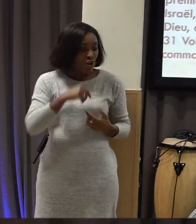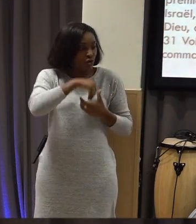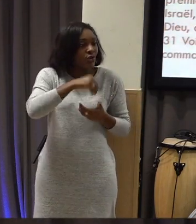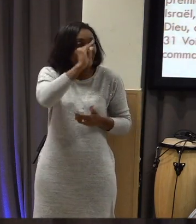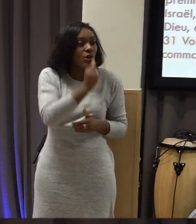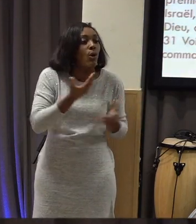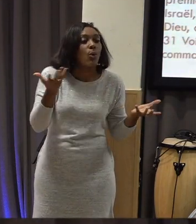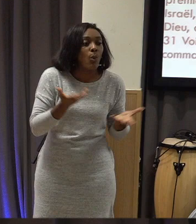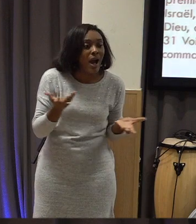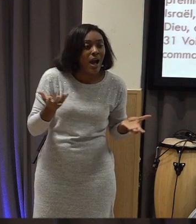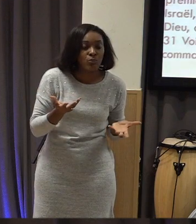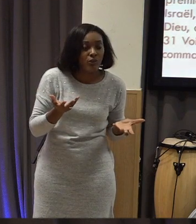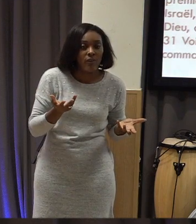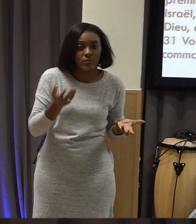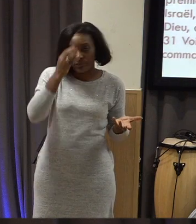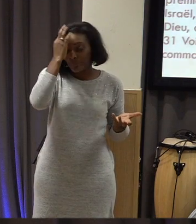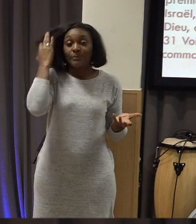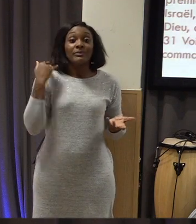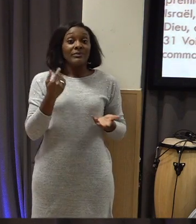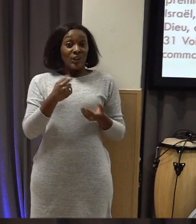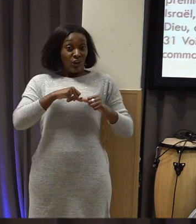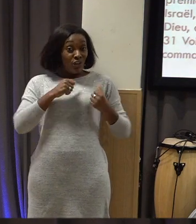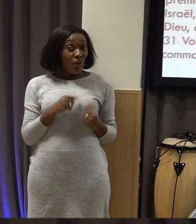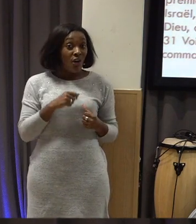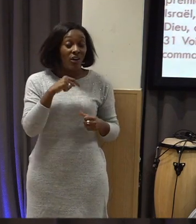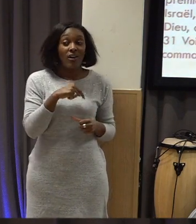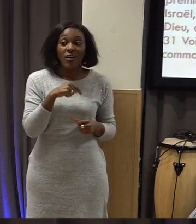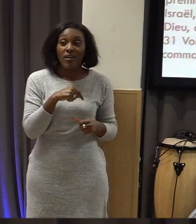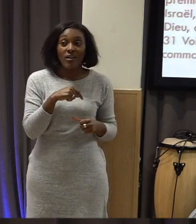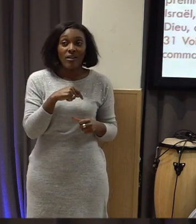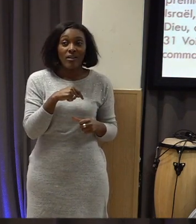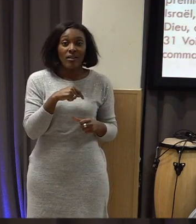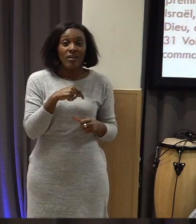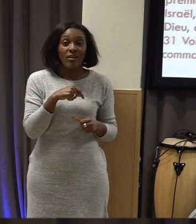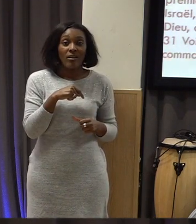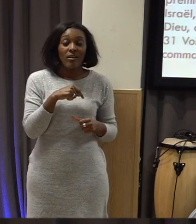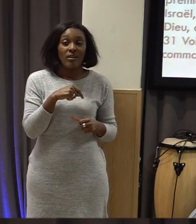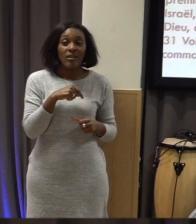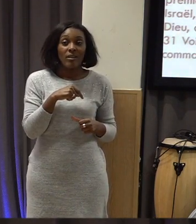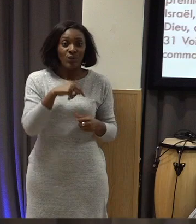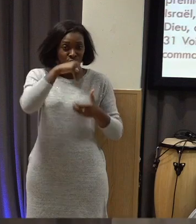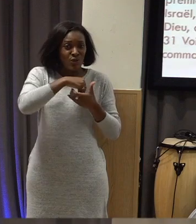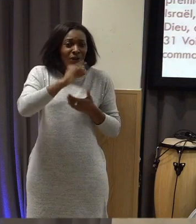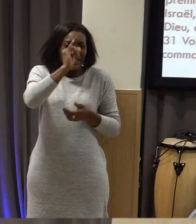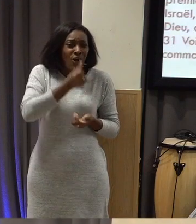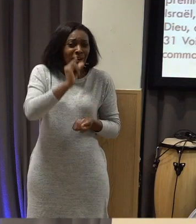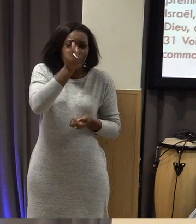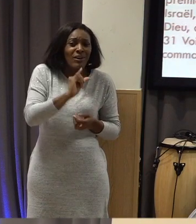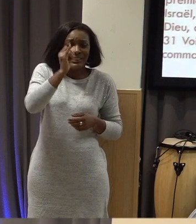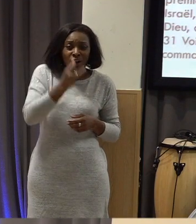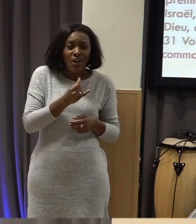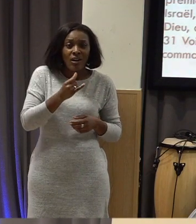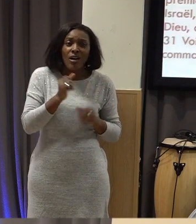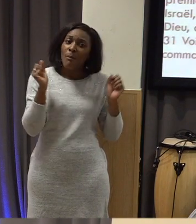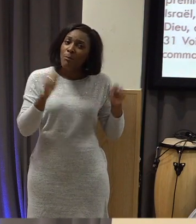Une idole contrôle notre cœur d'une façon telle que vous pouvez lui consacrer la plus grande part de votre passion et de votre énergie,